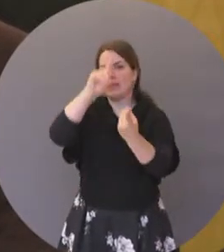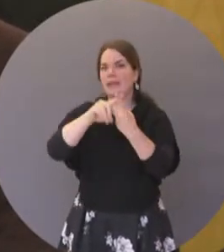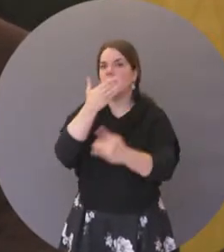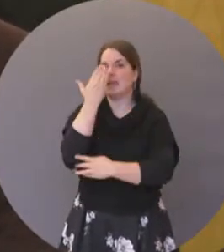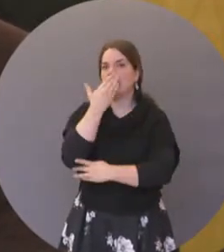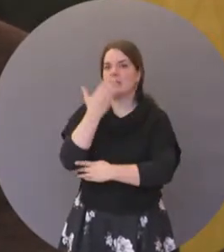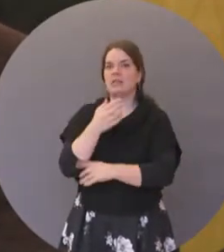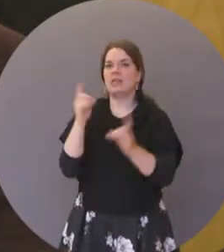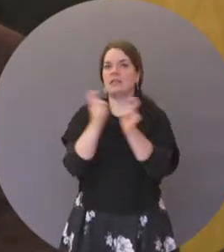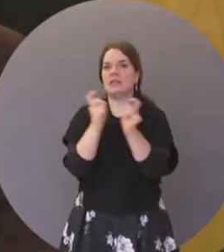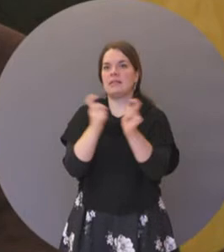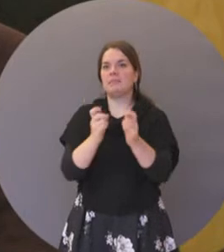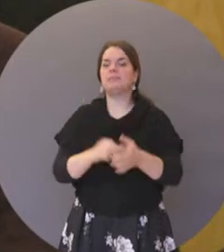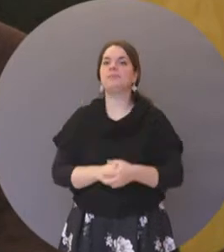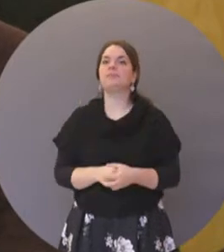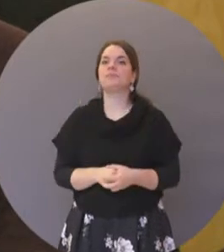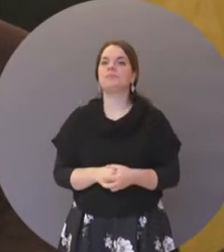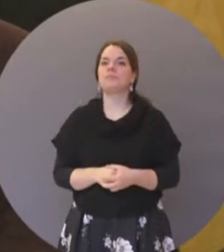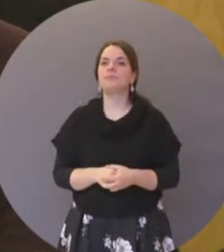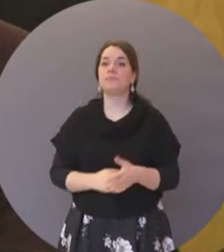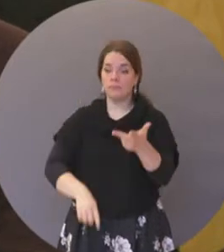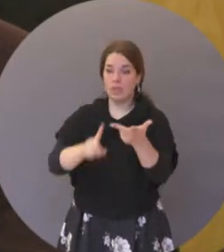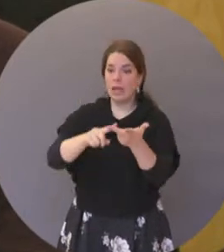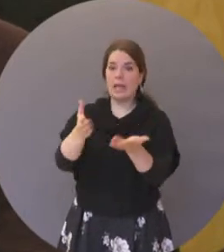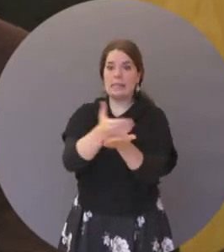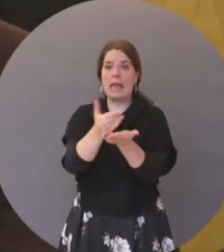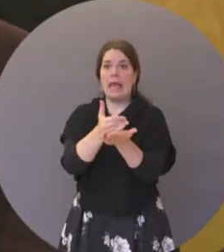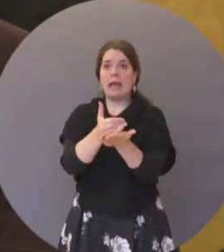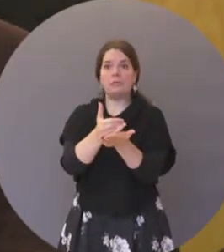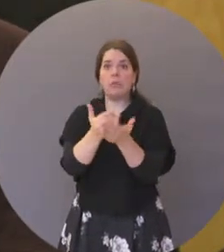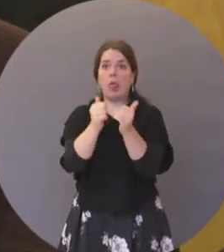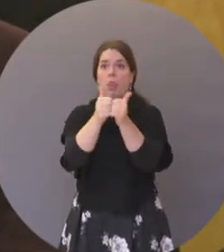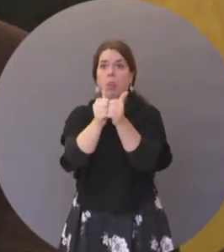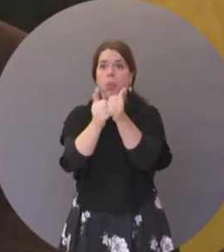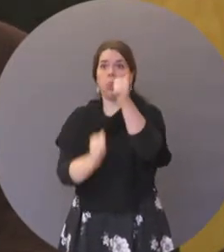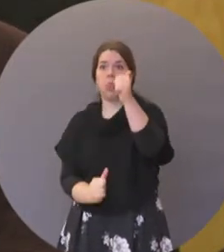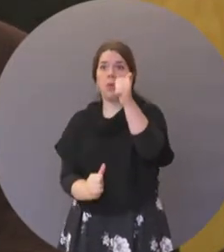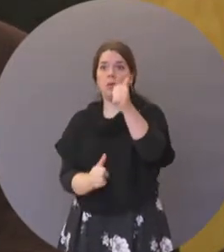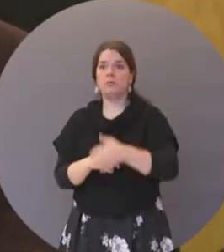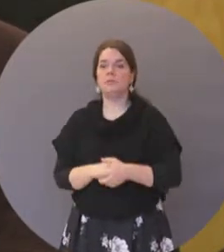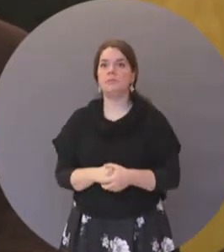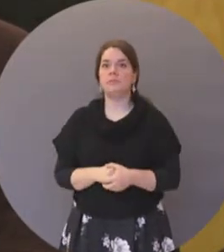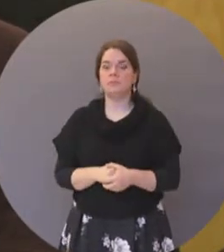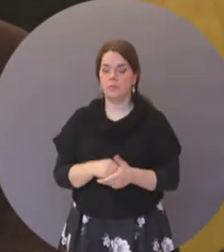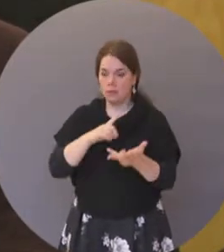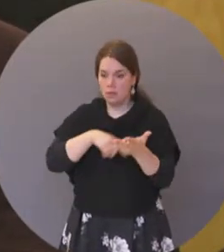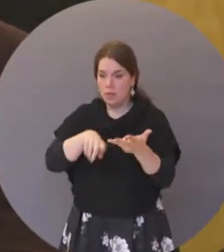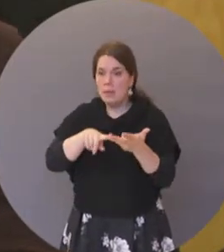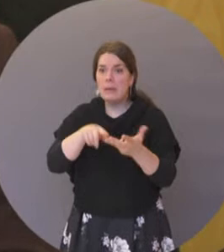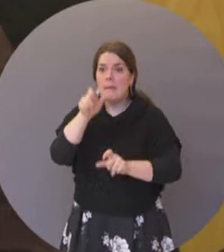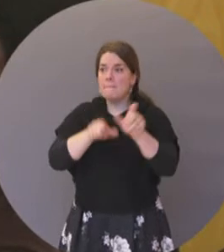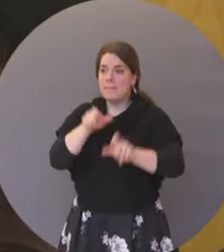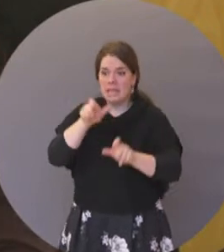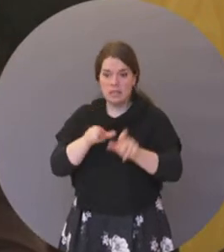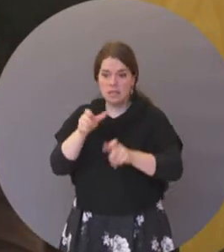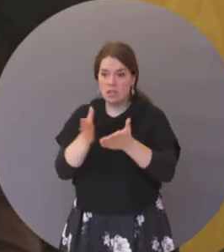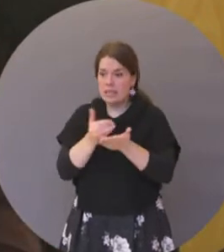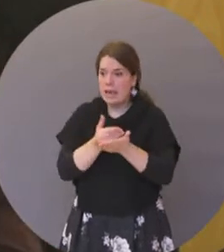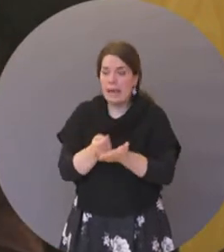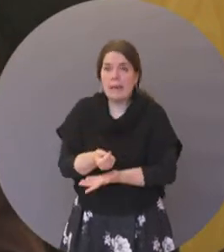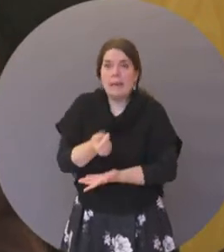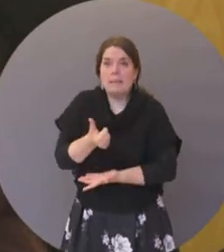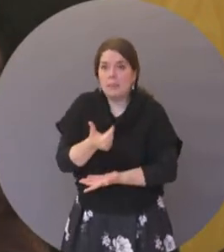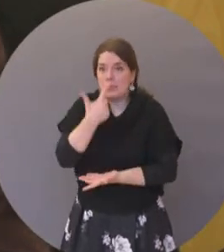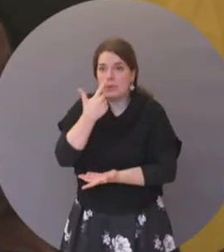les rémunérations qui ne suivent pas sans compter celles et ceux qui sont avec peu ou sans ressources et de nombreux autres facteurs